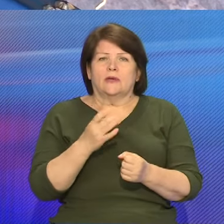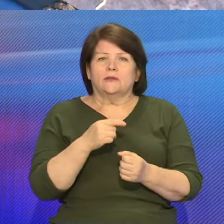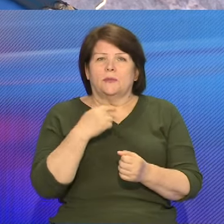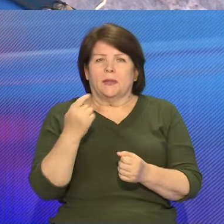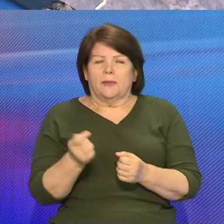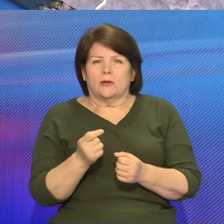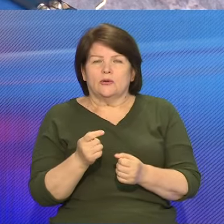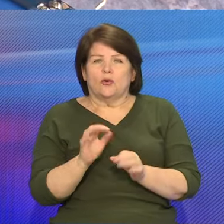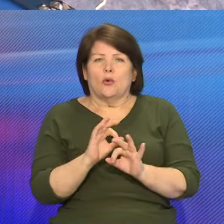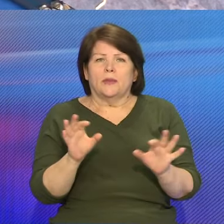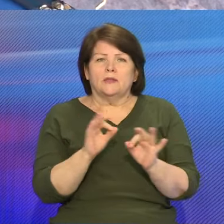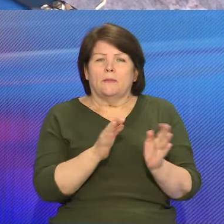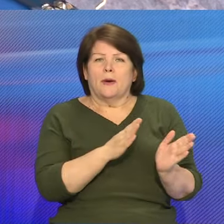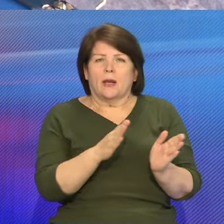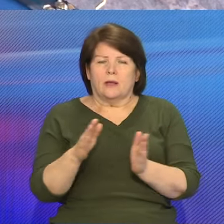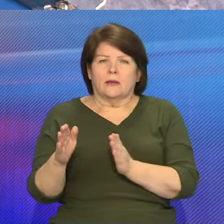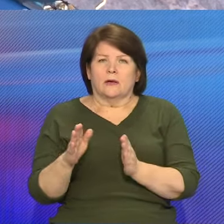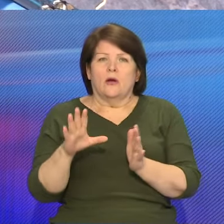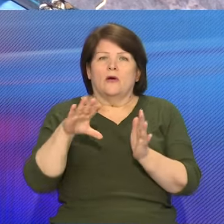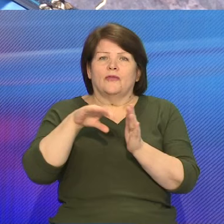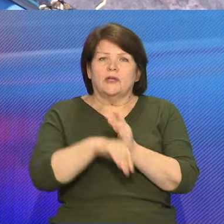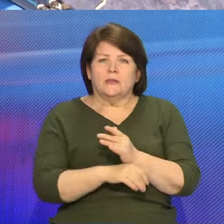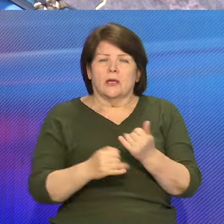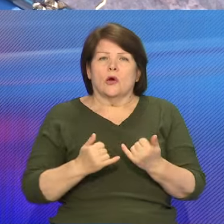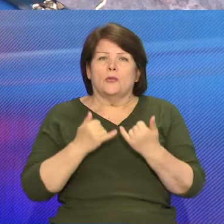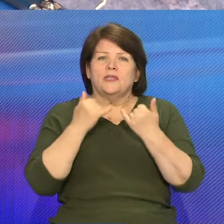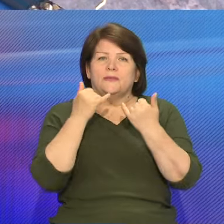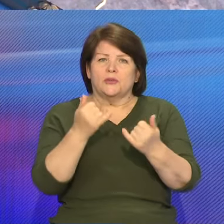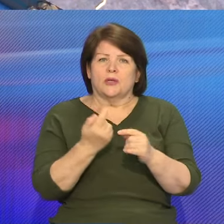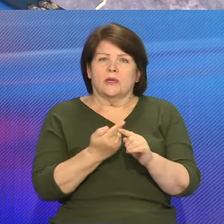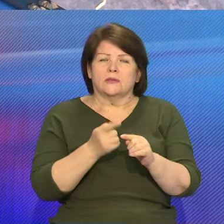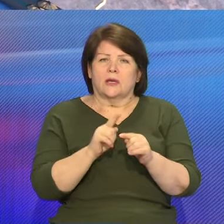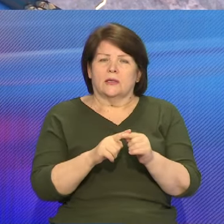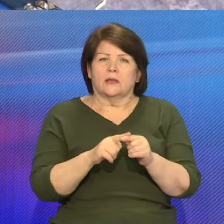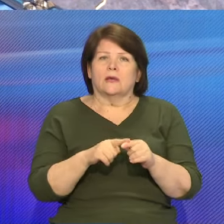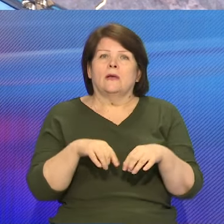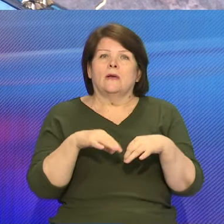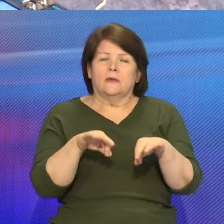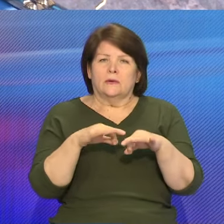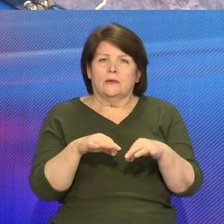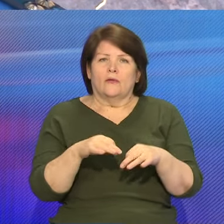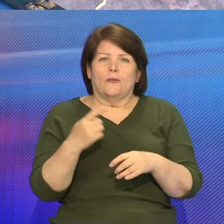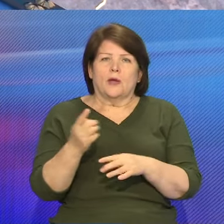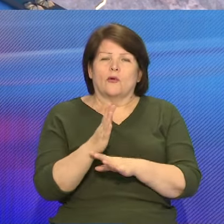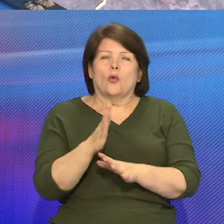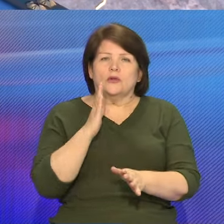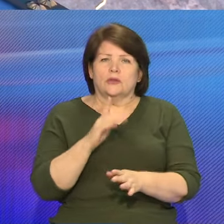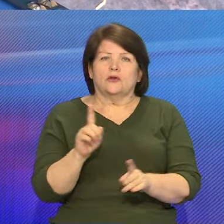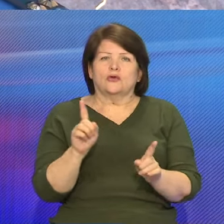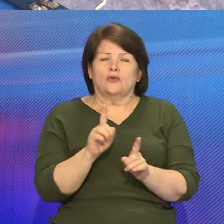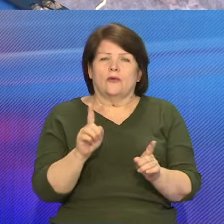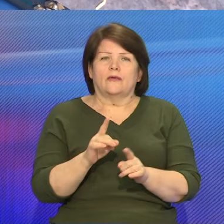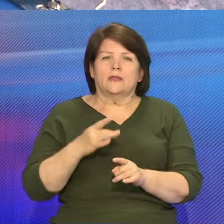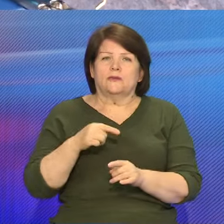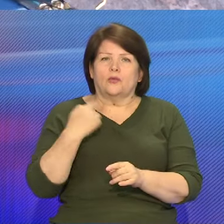разъясняется порядок внесения обеспечения за транспортное средство. Разъясняется в первую очередь то, что в